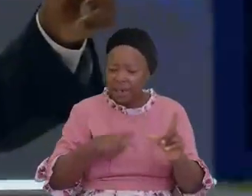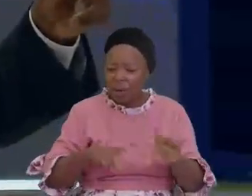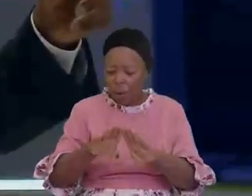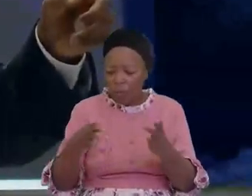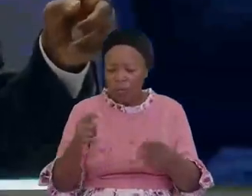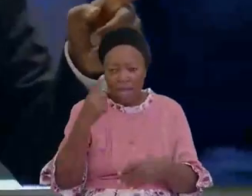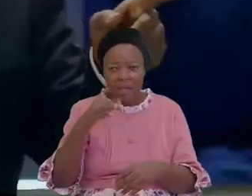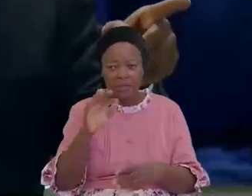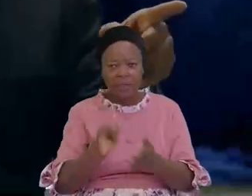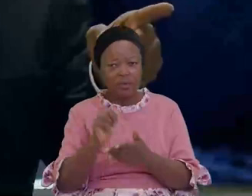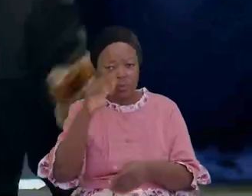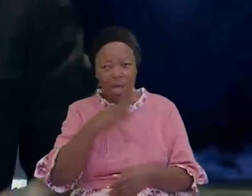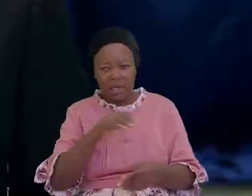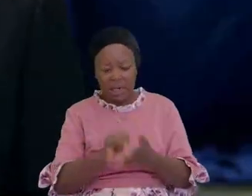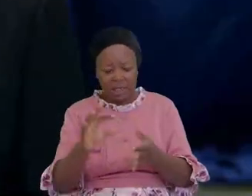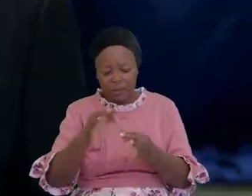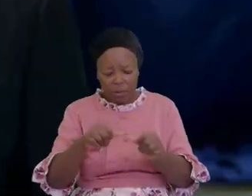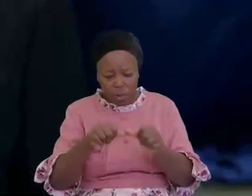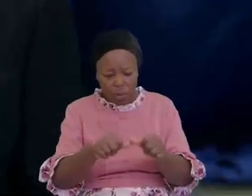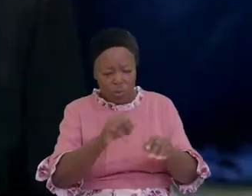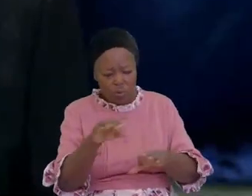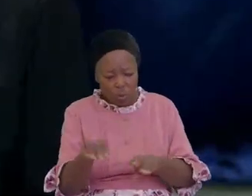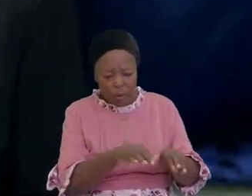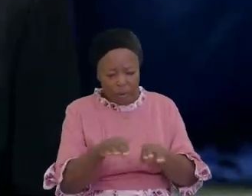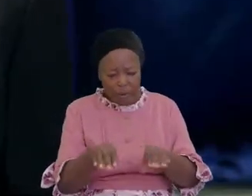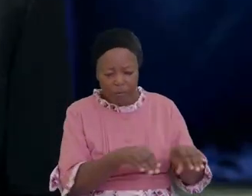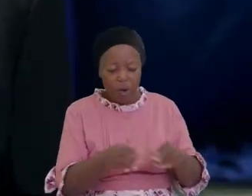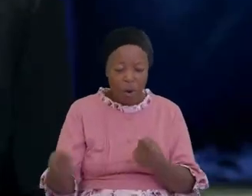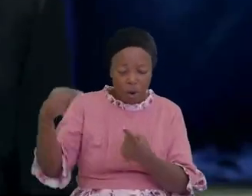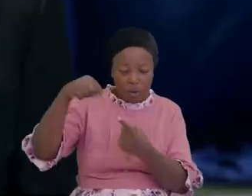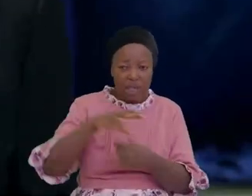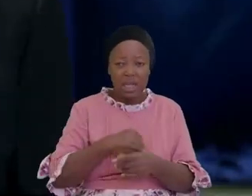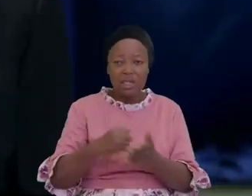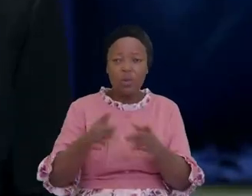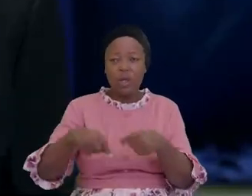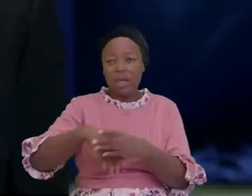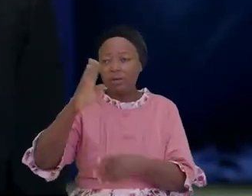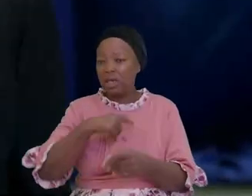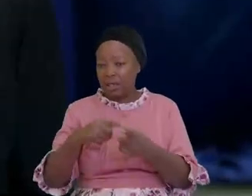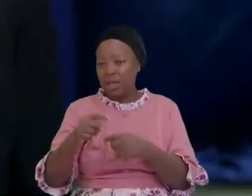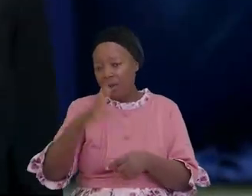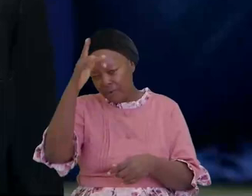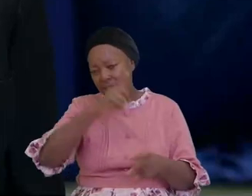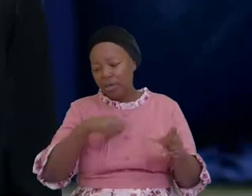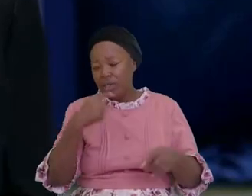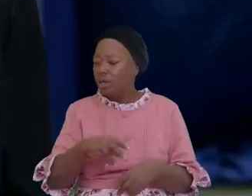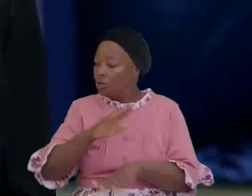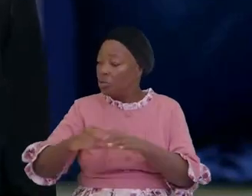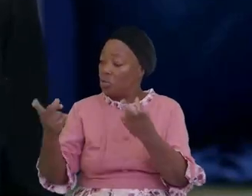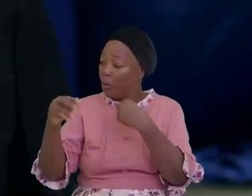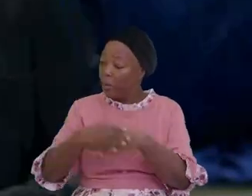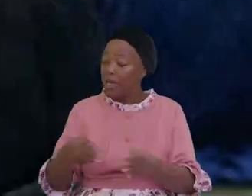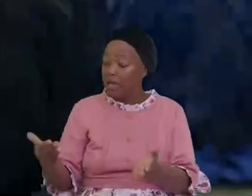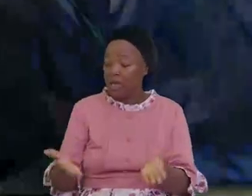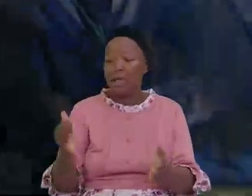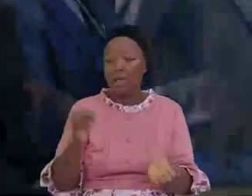Mais Dieu a ouvert les yeux de la femme et elle a vu les démons en train de partir, d'avancer. Et comme j'ai dit, ne